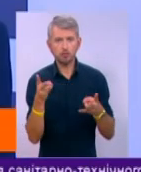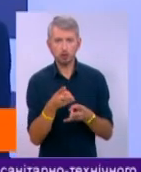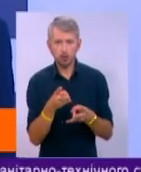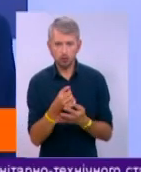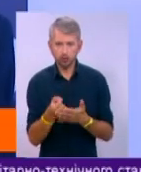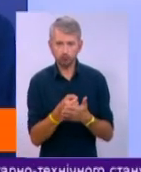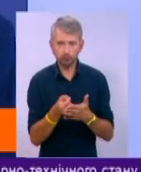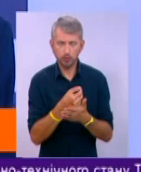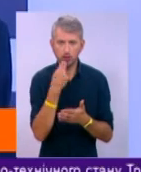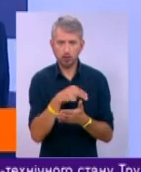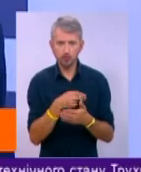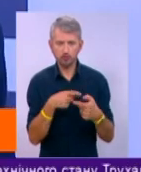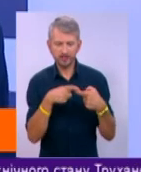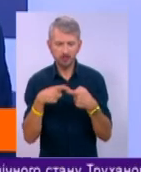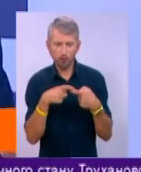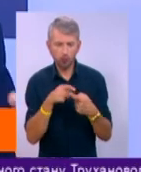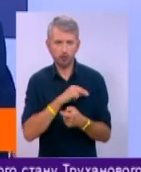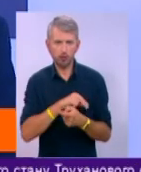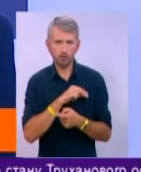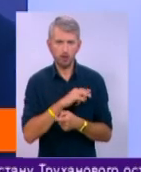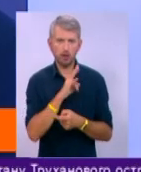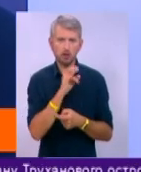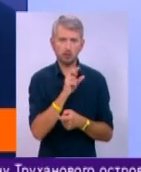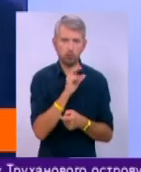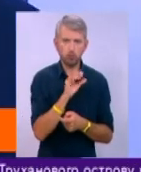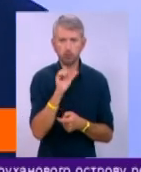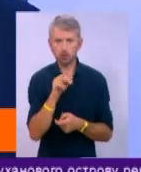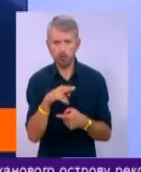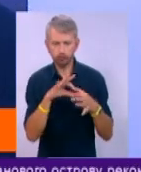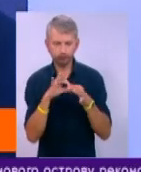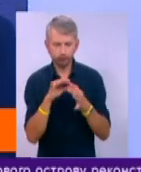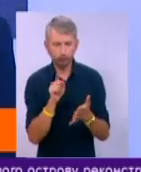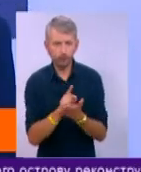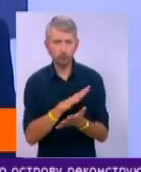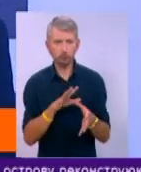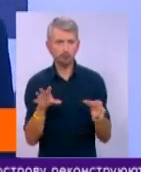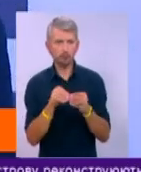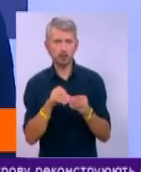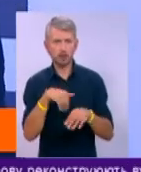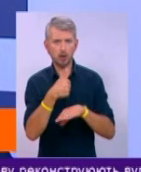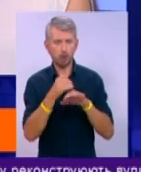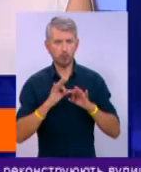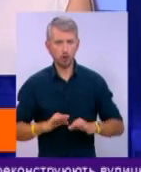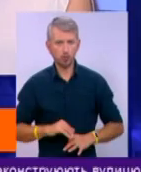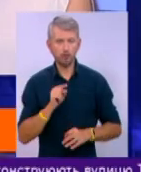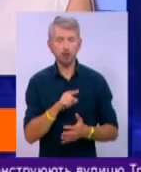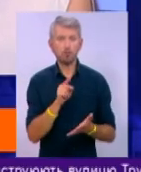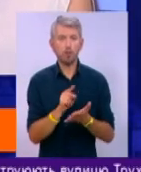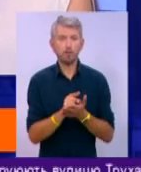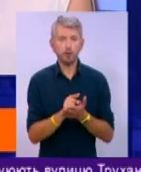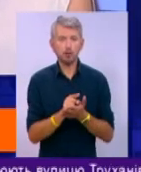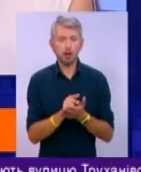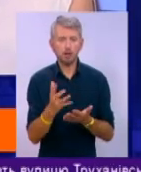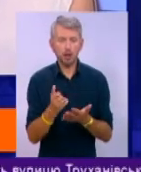педалювати краще, синхронно працювати і САБУ, НАБУ, і САП, і Генеральну прокуратуру, але вони повинні знайти